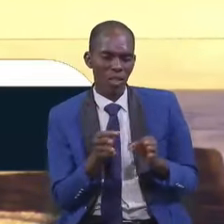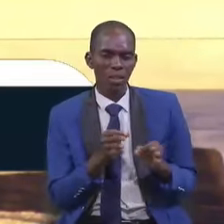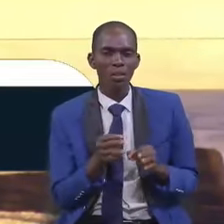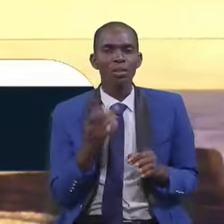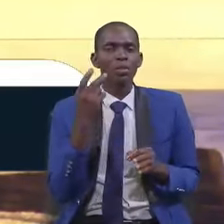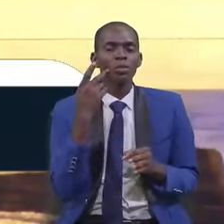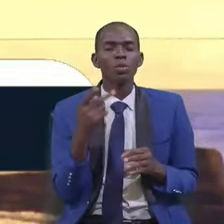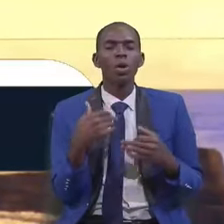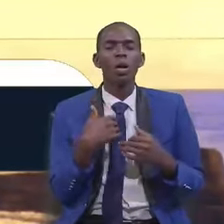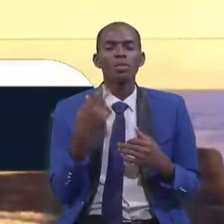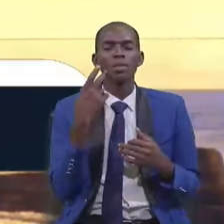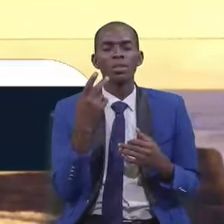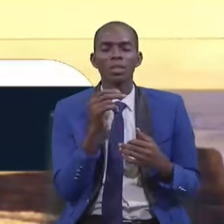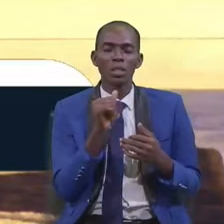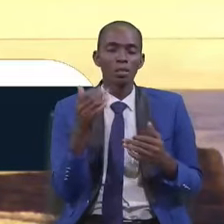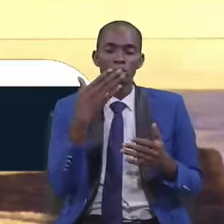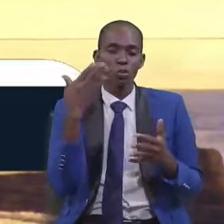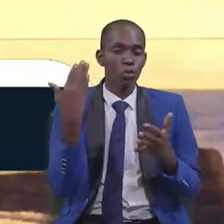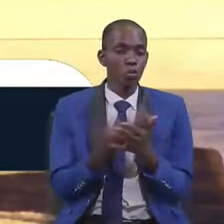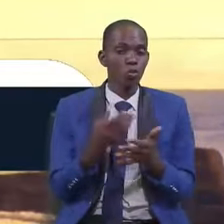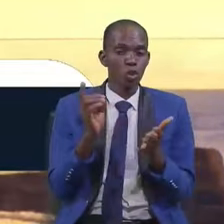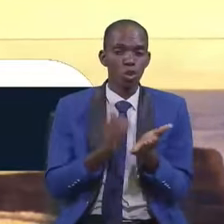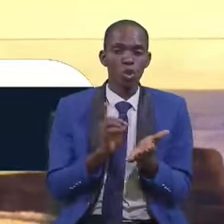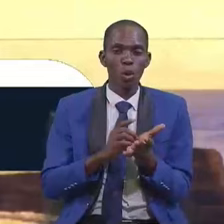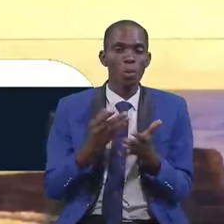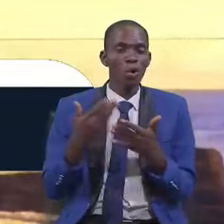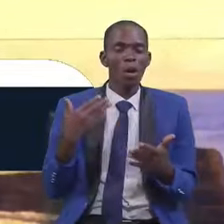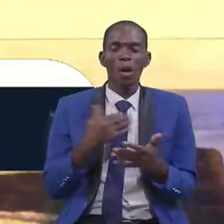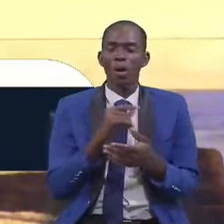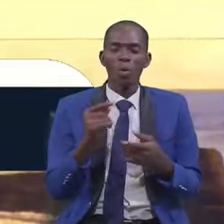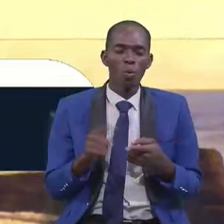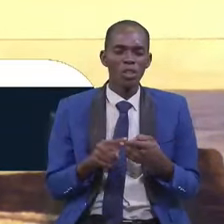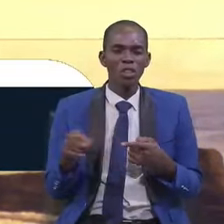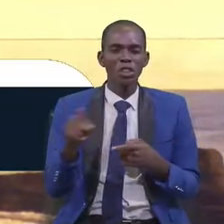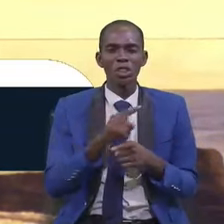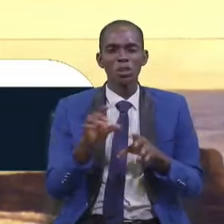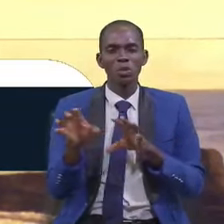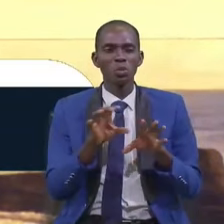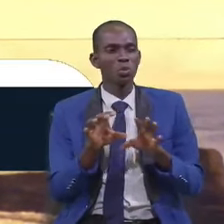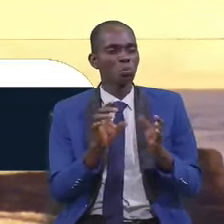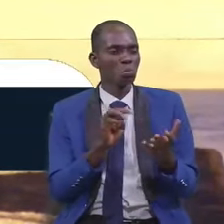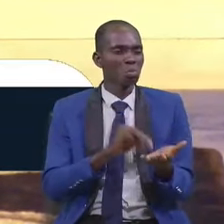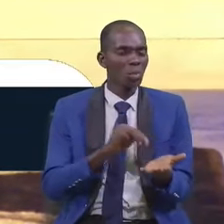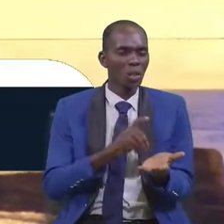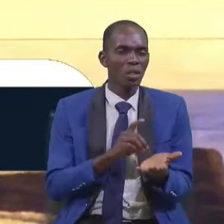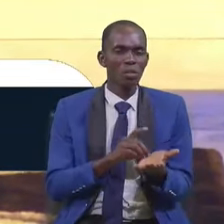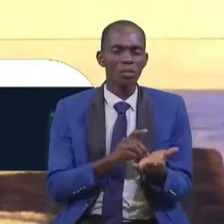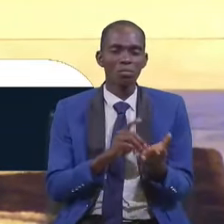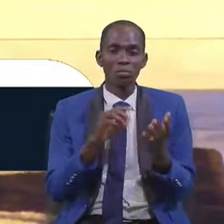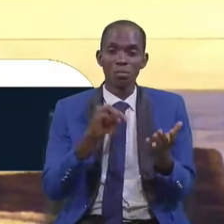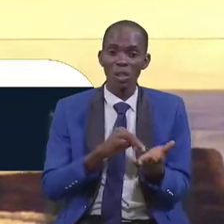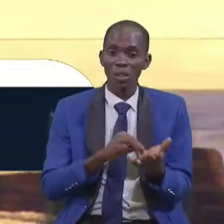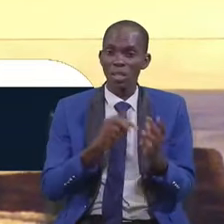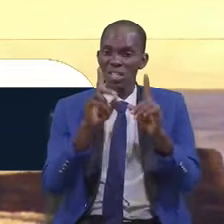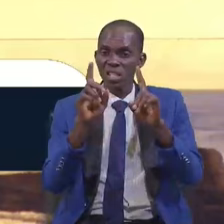Si vous avez consulté un bon médecin, vous faites une analyse, il voit ce qui est là, et après